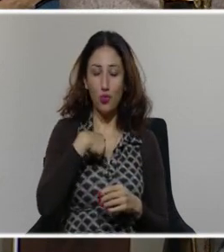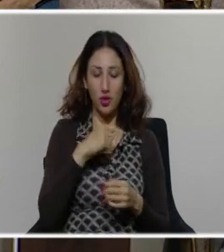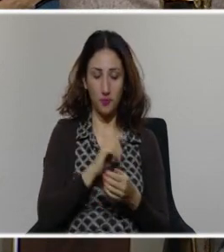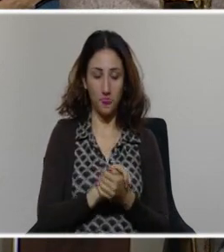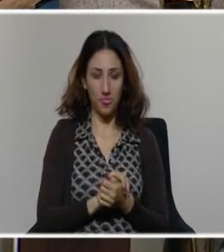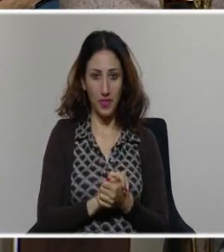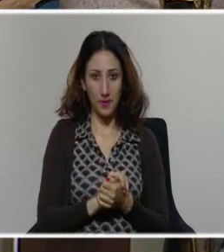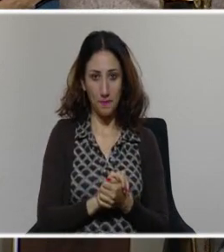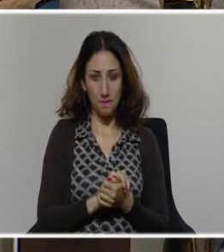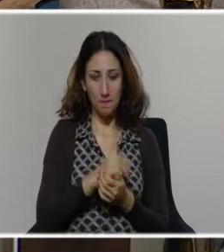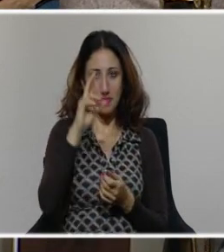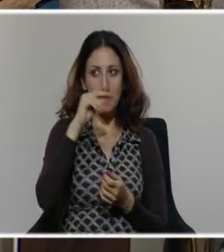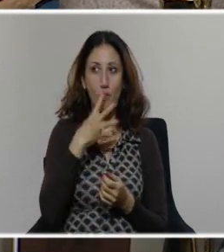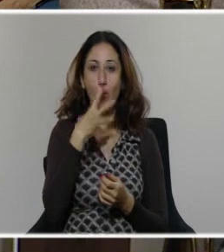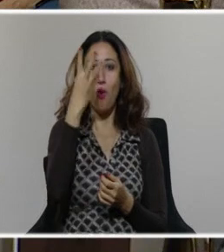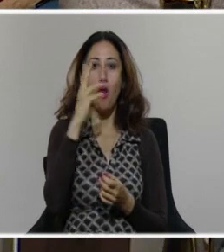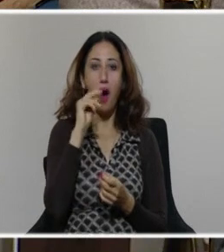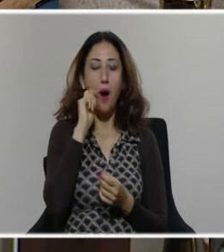الروحي